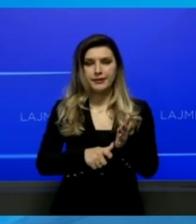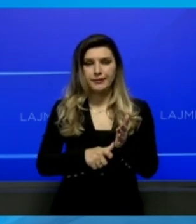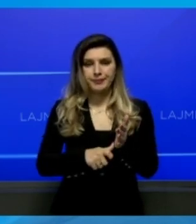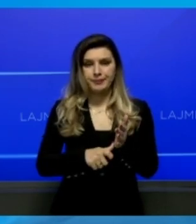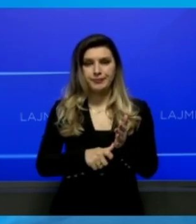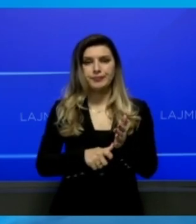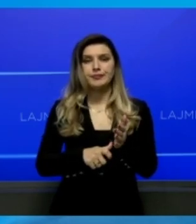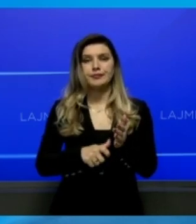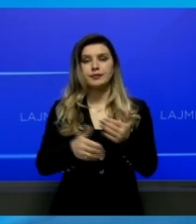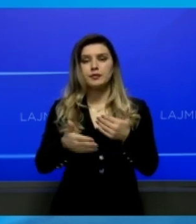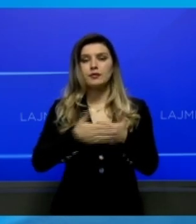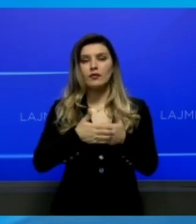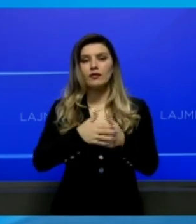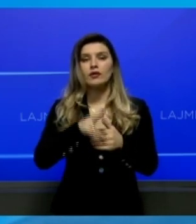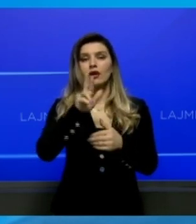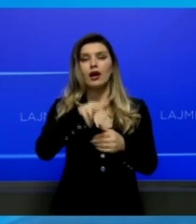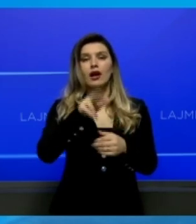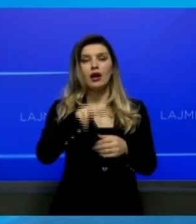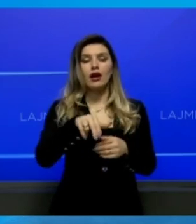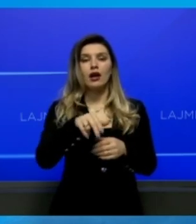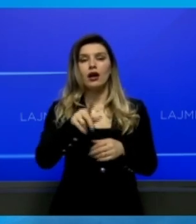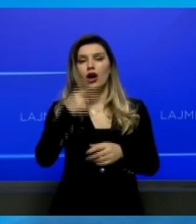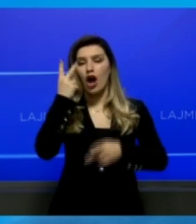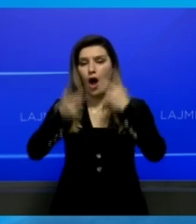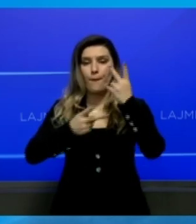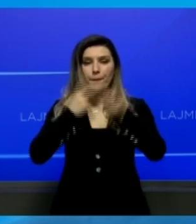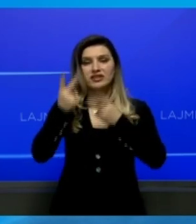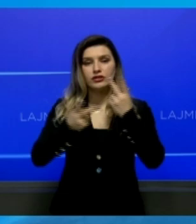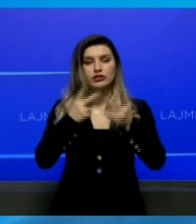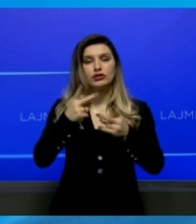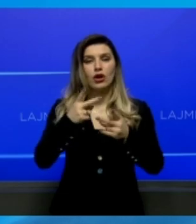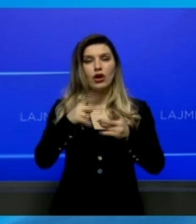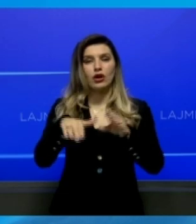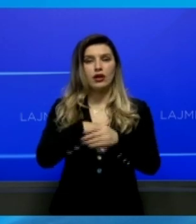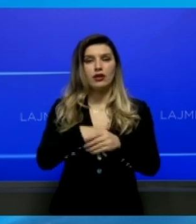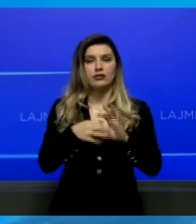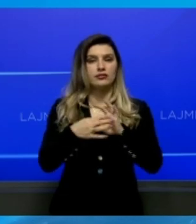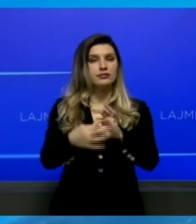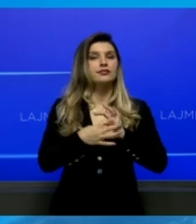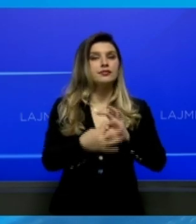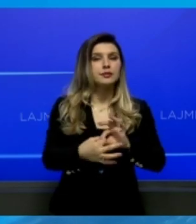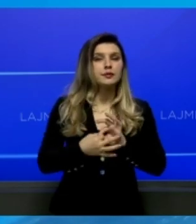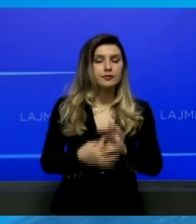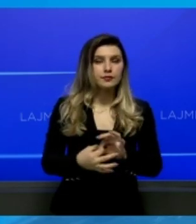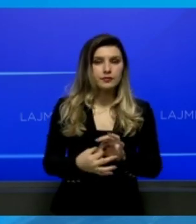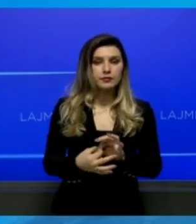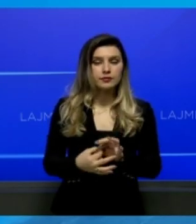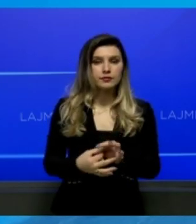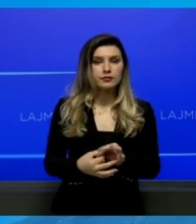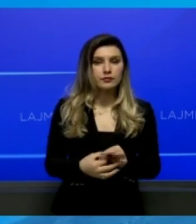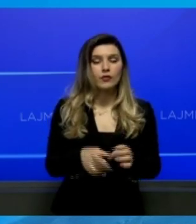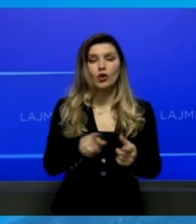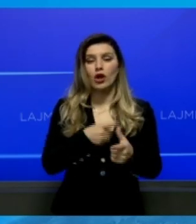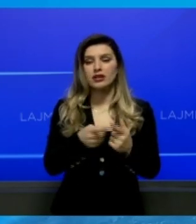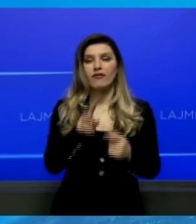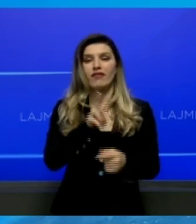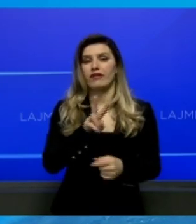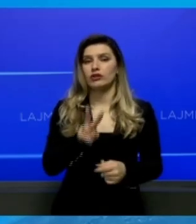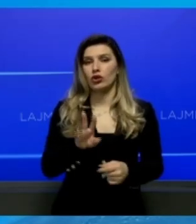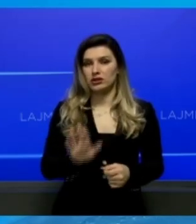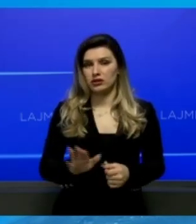vetëm antarët e familjarëve të antarëve të komisionit për zgjallësi dhe eksponente familjarë të lëvizjes